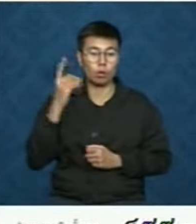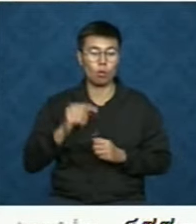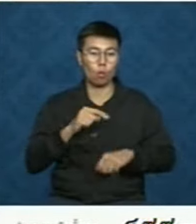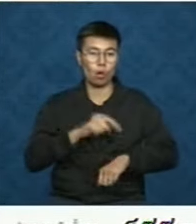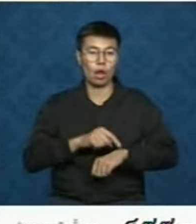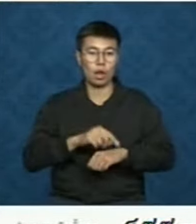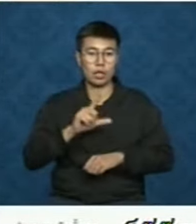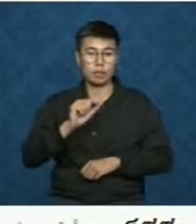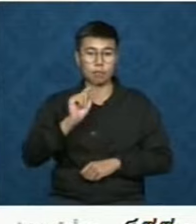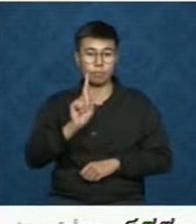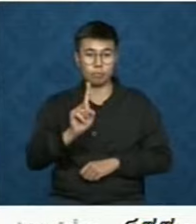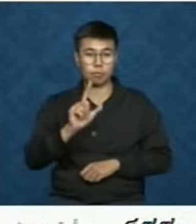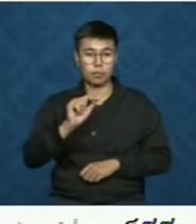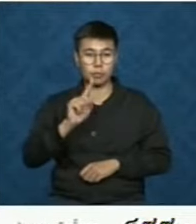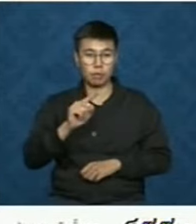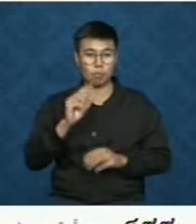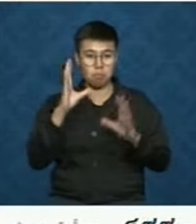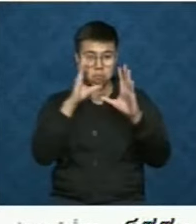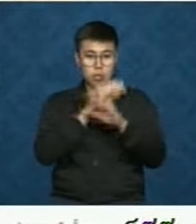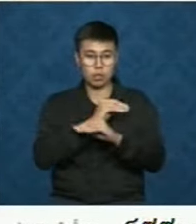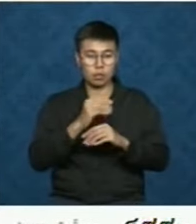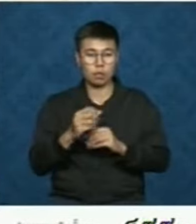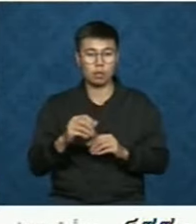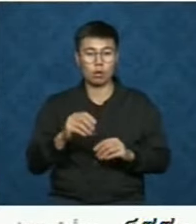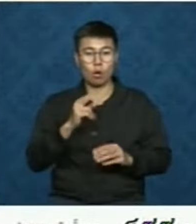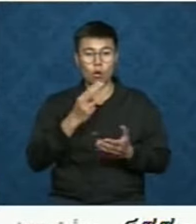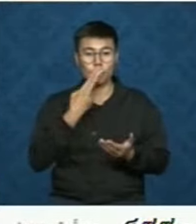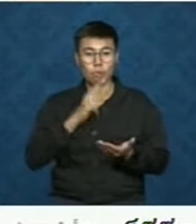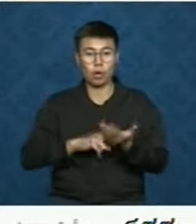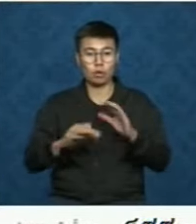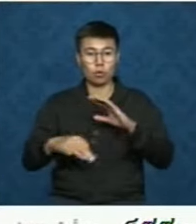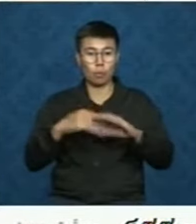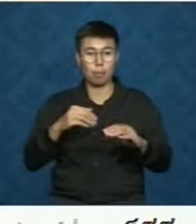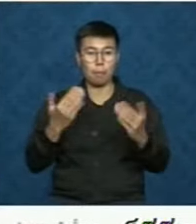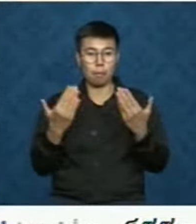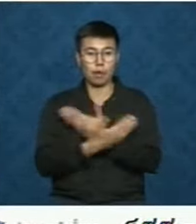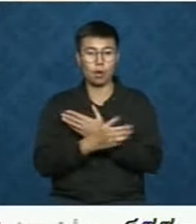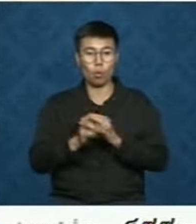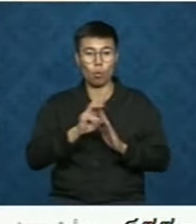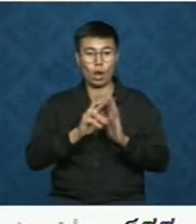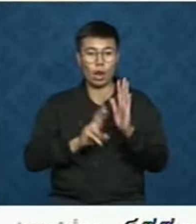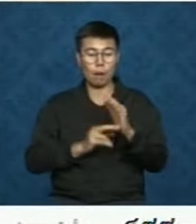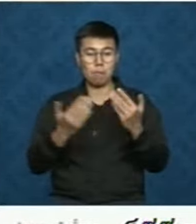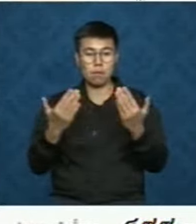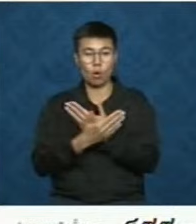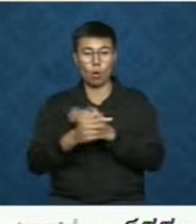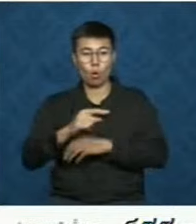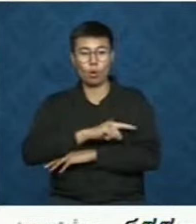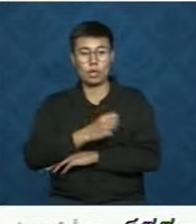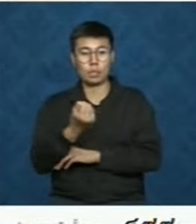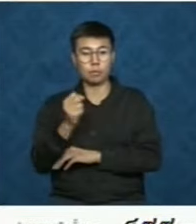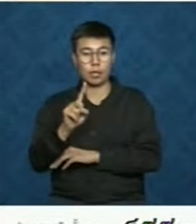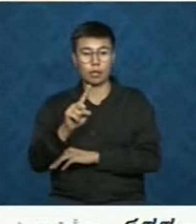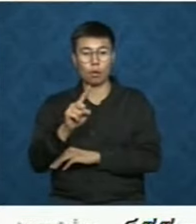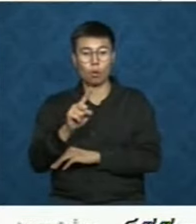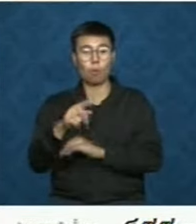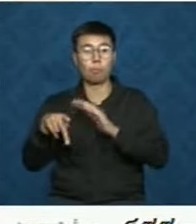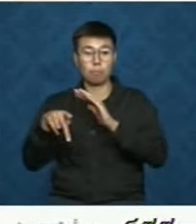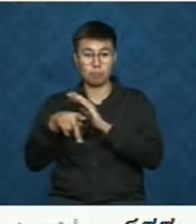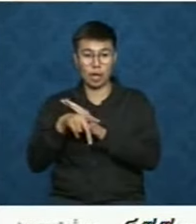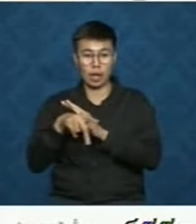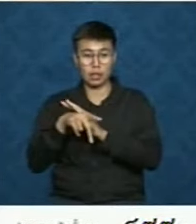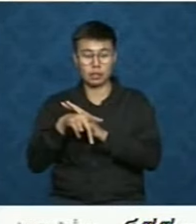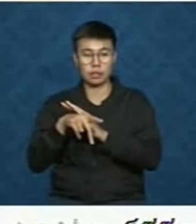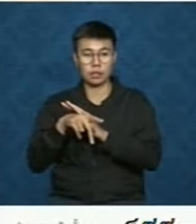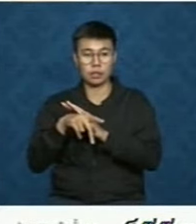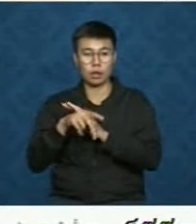เศษมี smsส่งมาถึงผมครับบอกว่ามีการเปลี่ยนวาระการประชุมเป็นวันที่ 11ก็คือในวันพฤหัสบดีนั้นจะมีร่าง